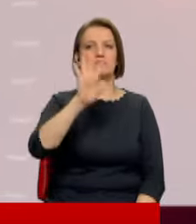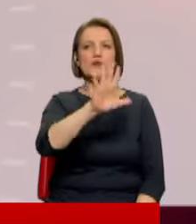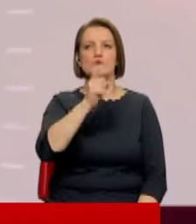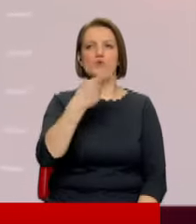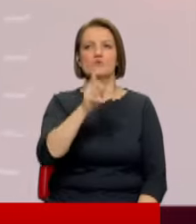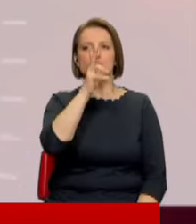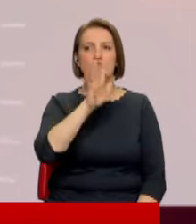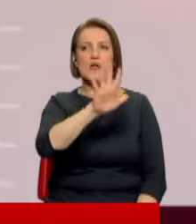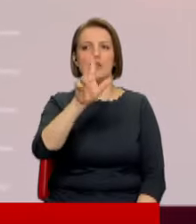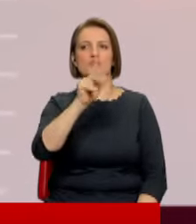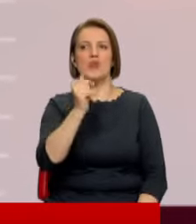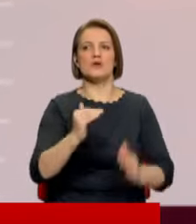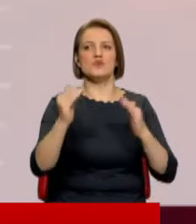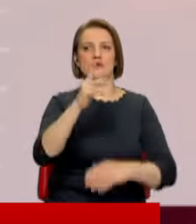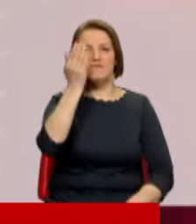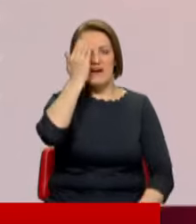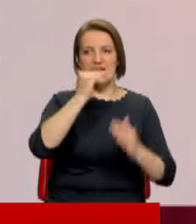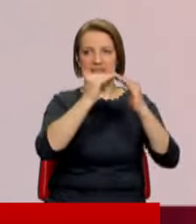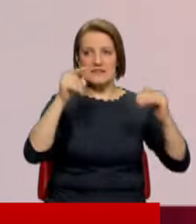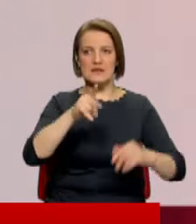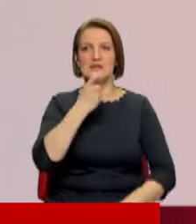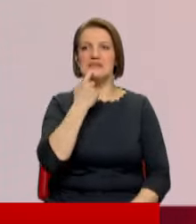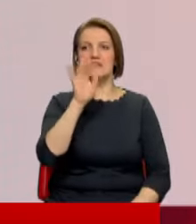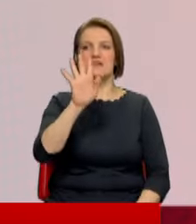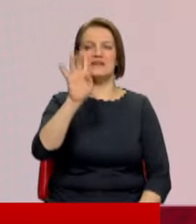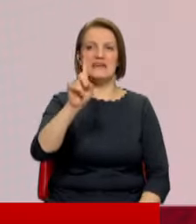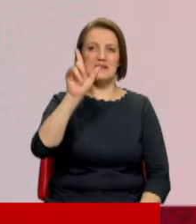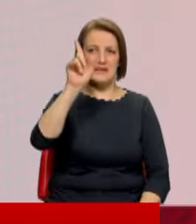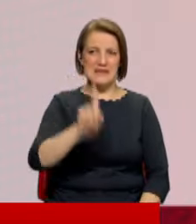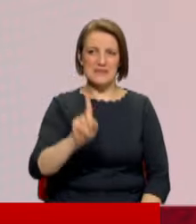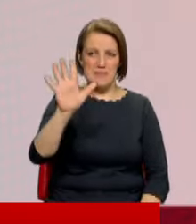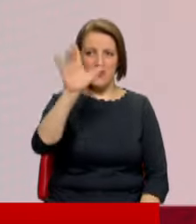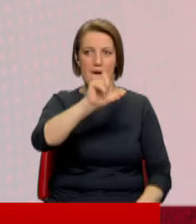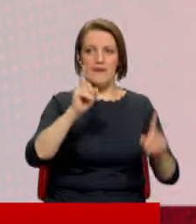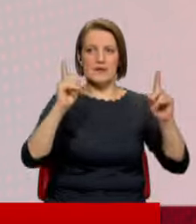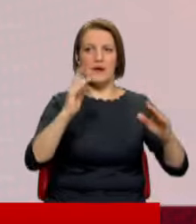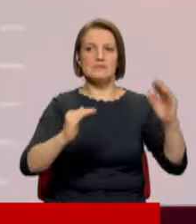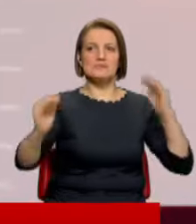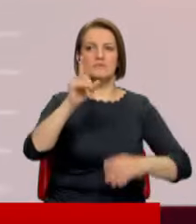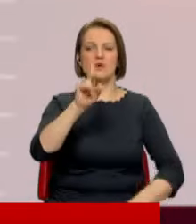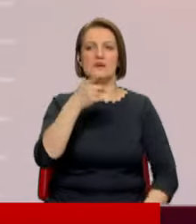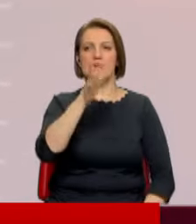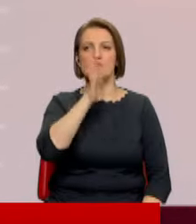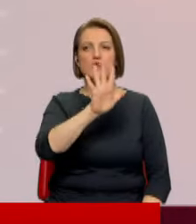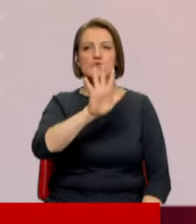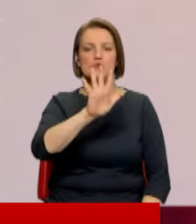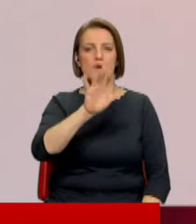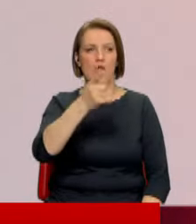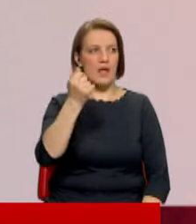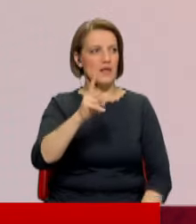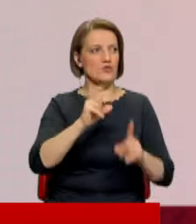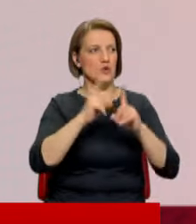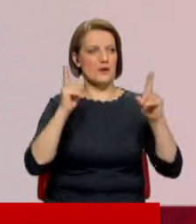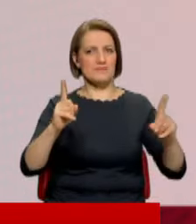5935 liraya çıktı yoksulluk sınırında yılın ilk 5 ayındaki artış 1.516 L bir yıllık dönemdeki